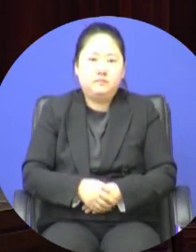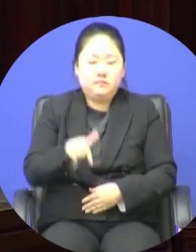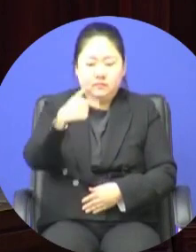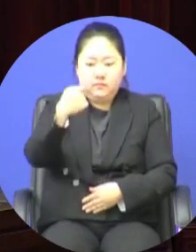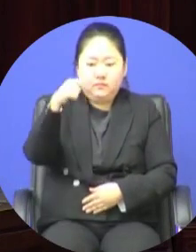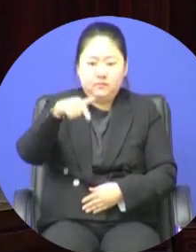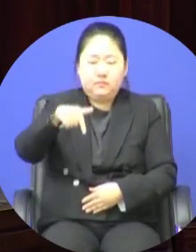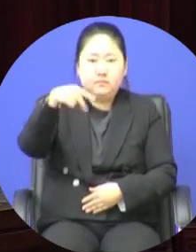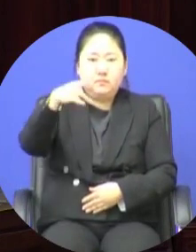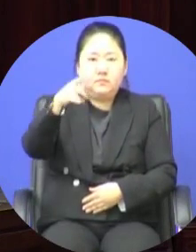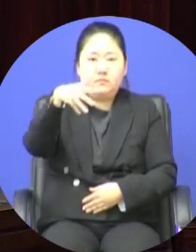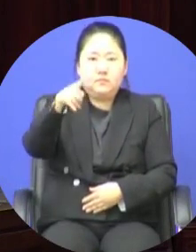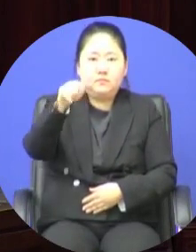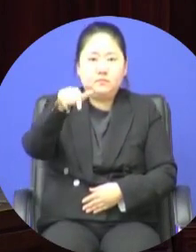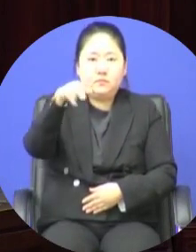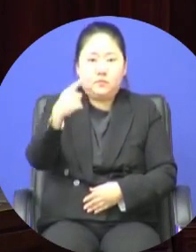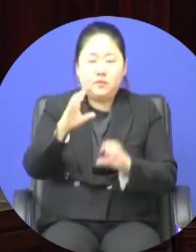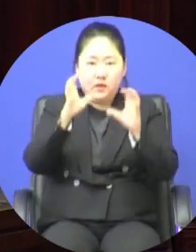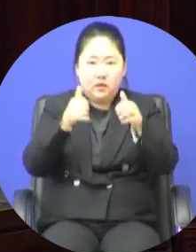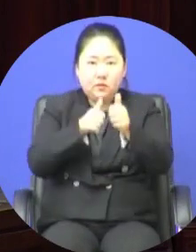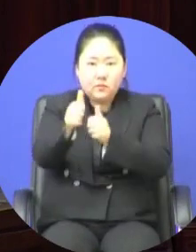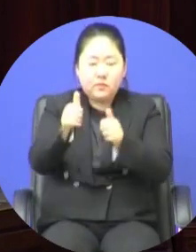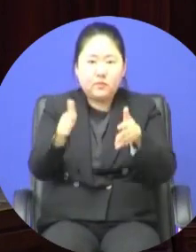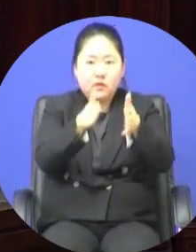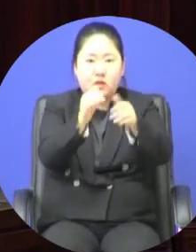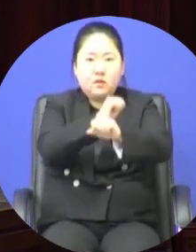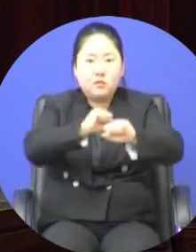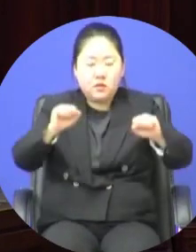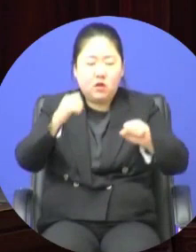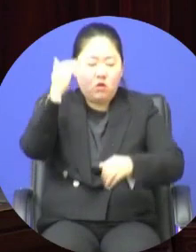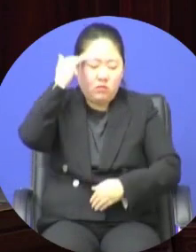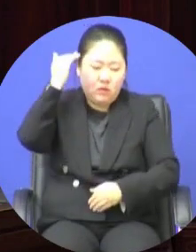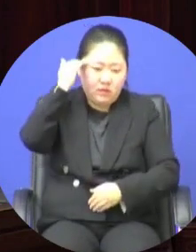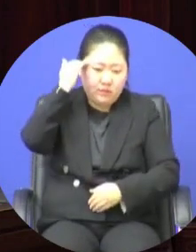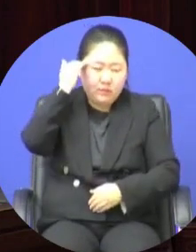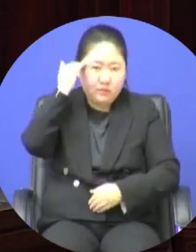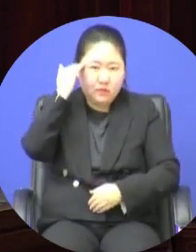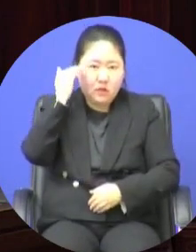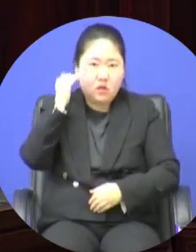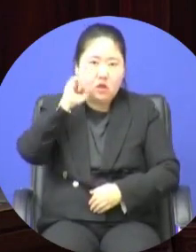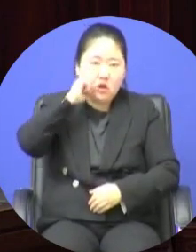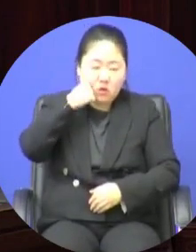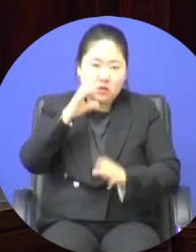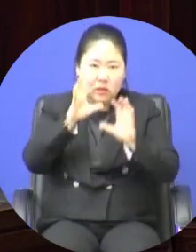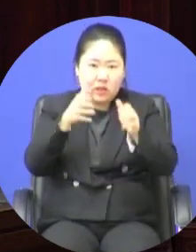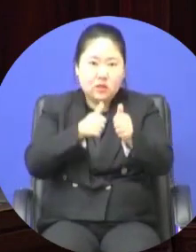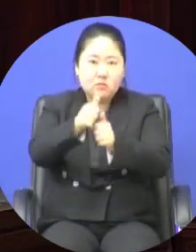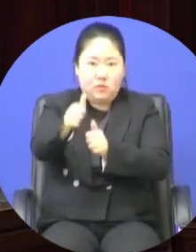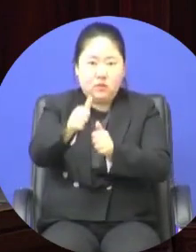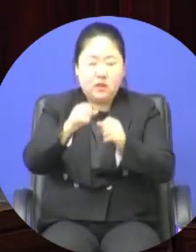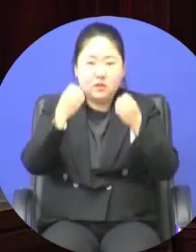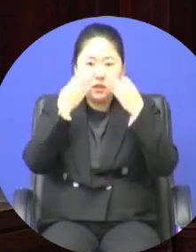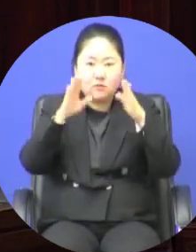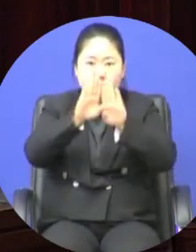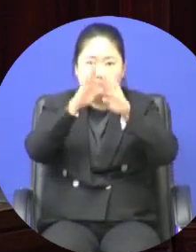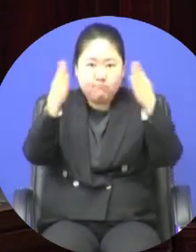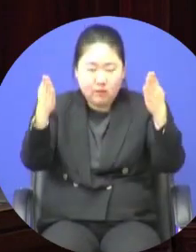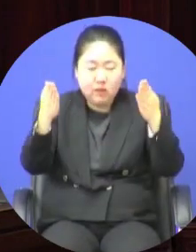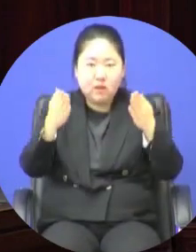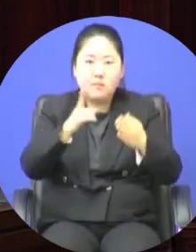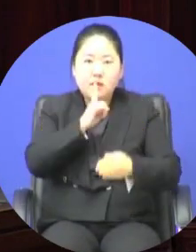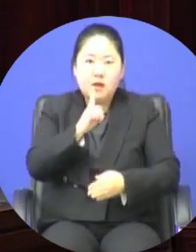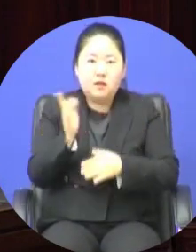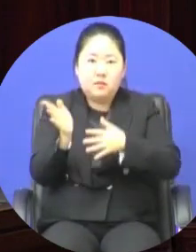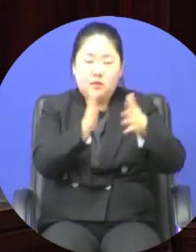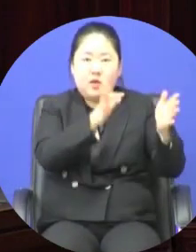극세적도, 세상을 이기고 길을 넓힌다, 험난한 세상을 극복하고 새로운 길을 개척해 나간다는 뜻입니다.